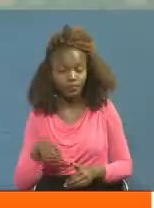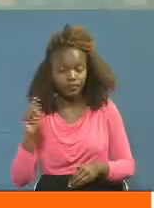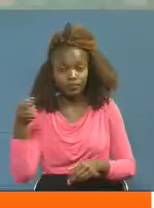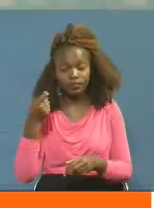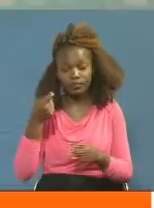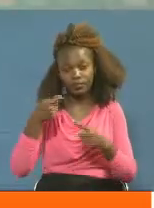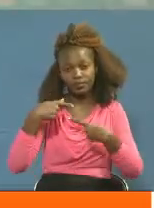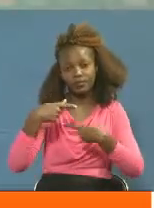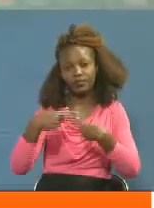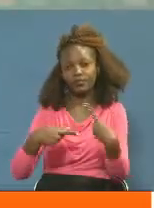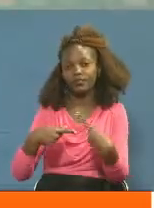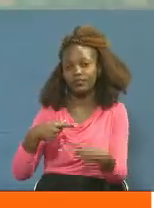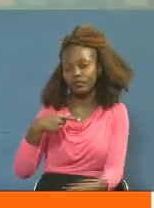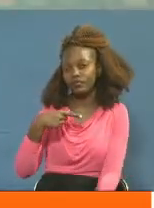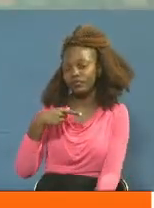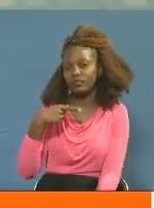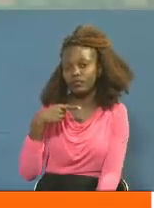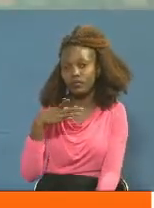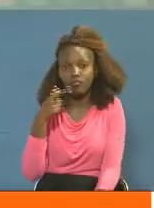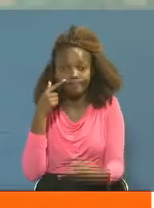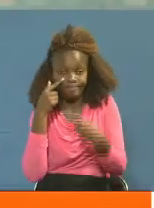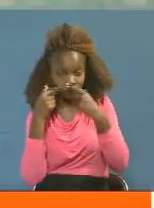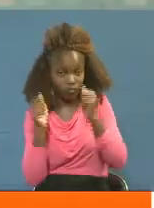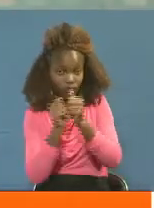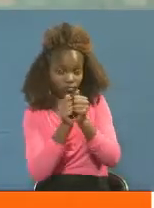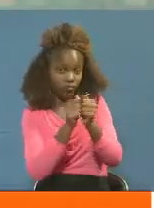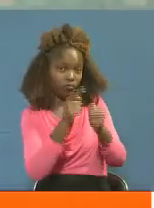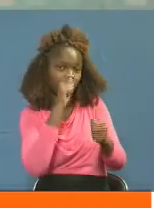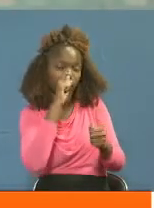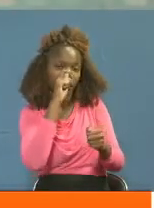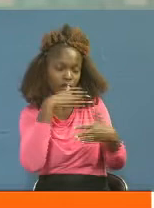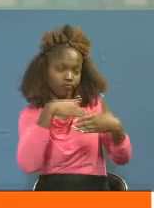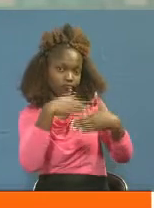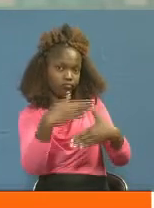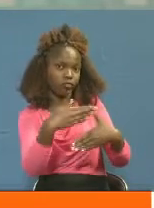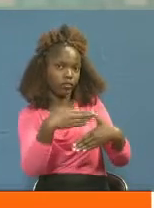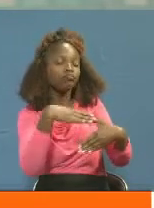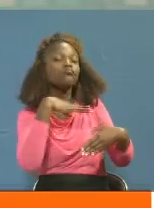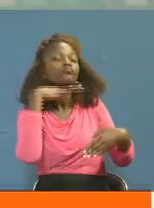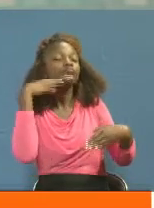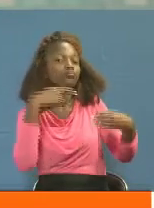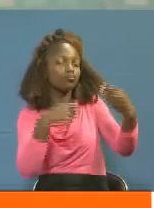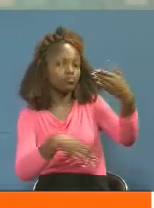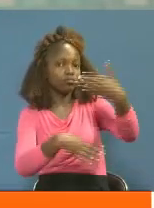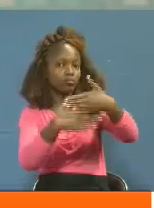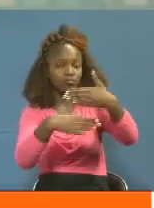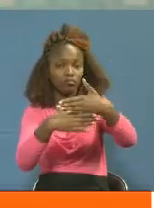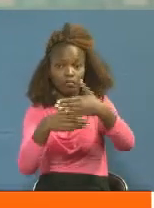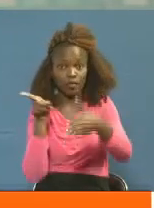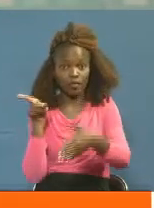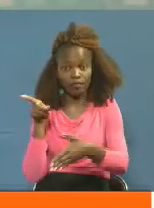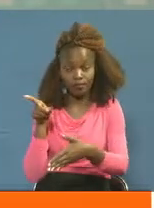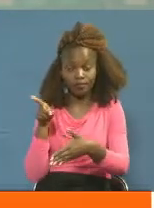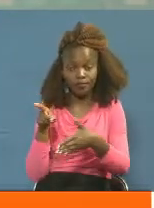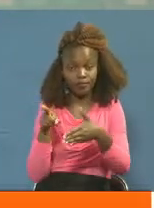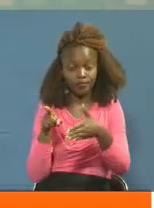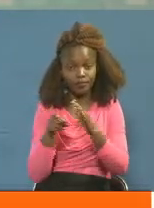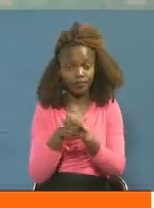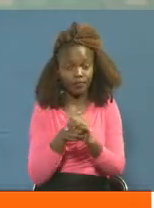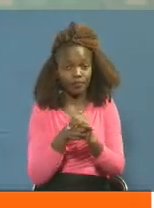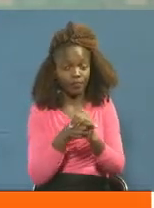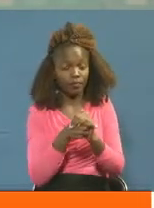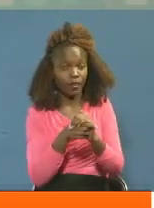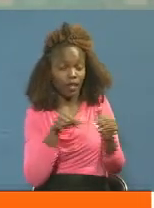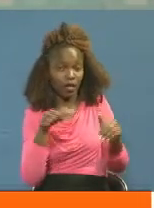Kenya inaendelea kuomboleza na Watanzania kufuatia kifo cha Rais John Pombe Magufuli. Akizuru balozi wa Tanzania jijini Nairobi pamoja